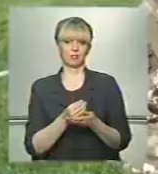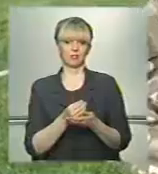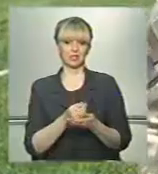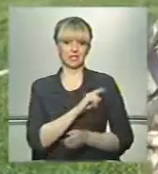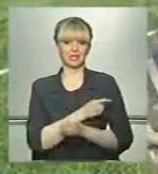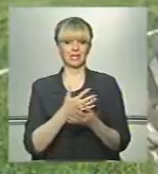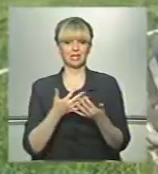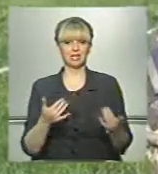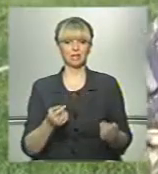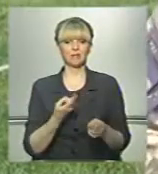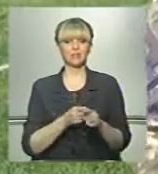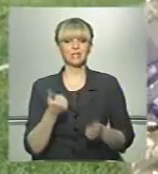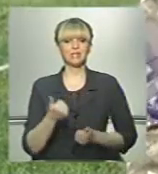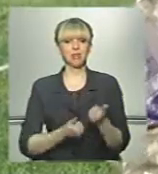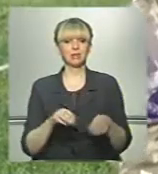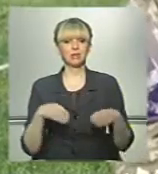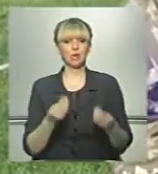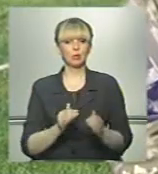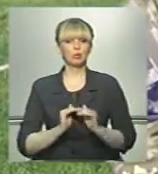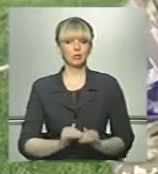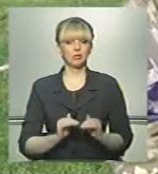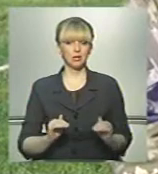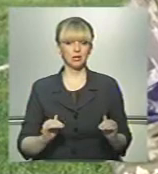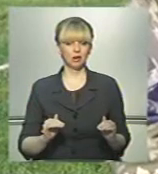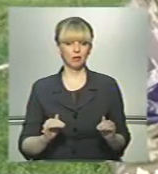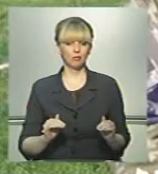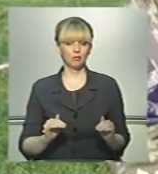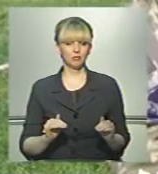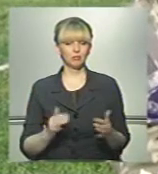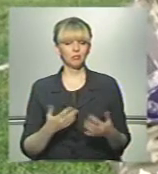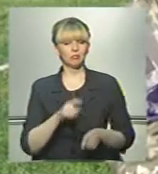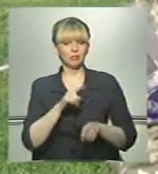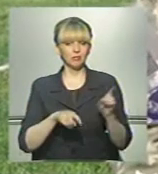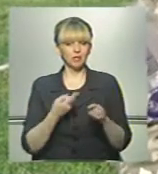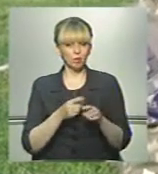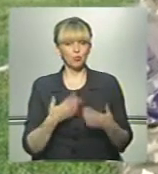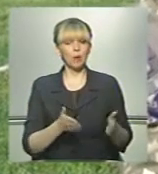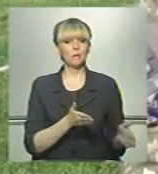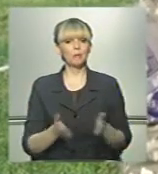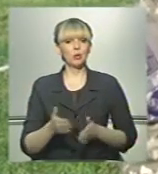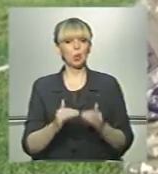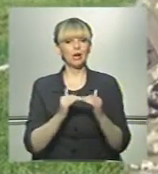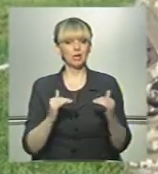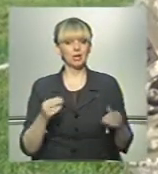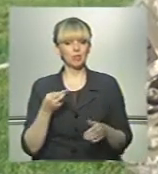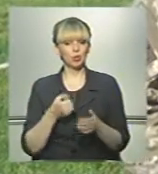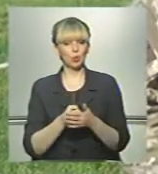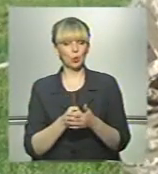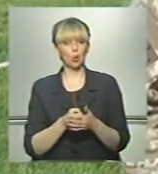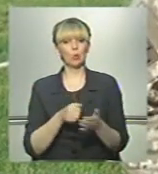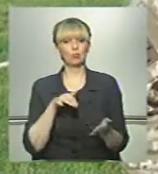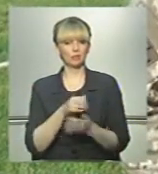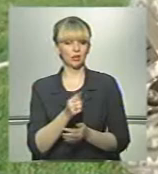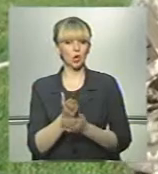інших. Ці змагання дають дітям вже деякий такий підготовчий рівень до